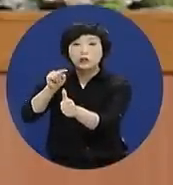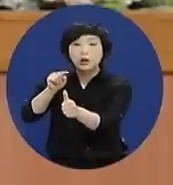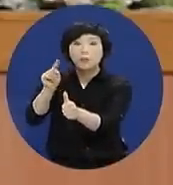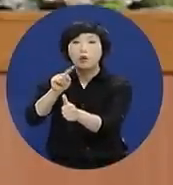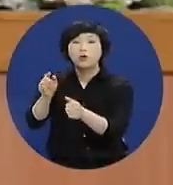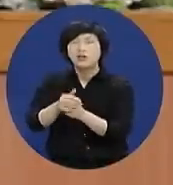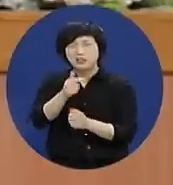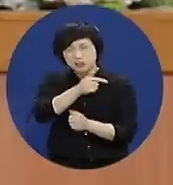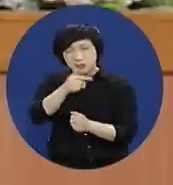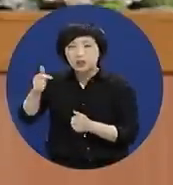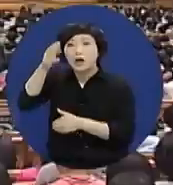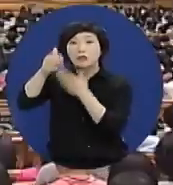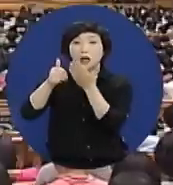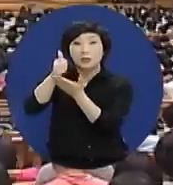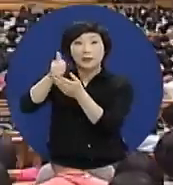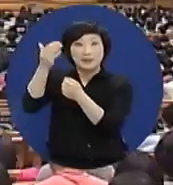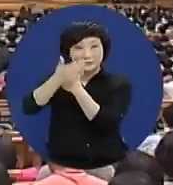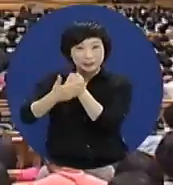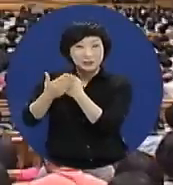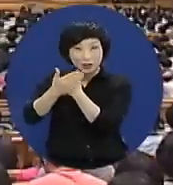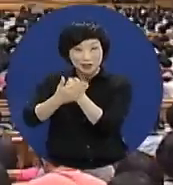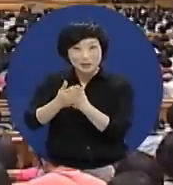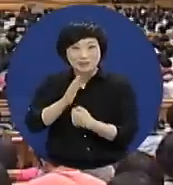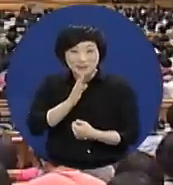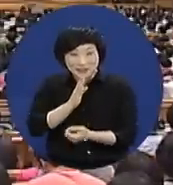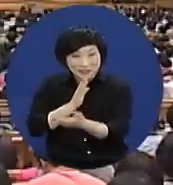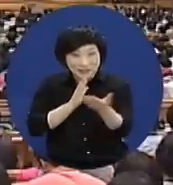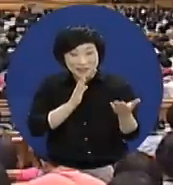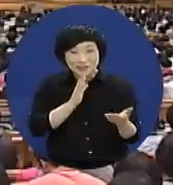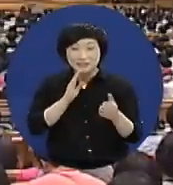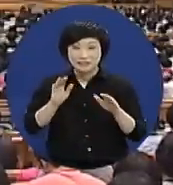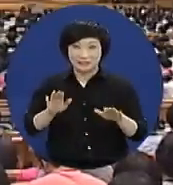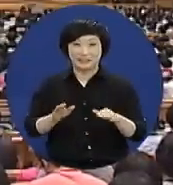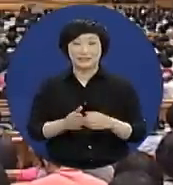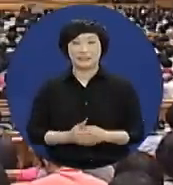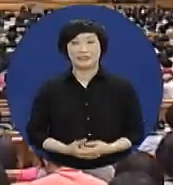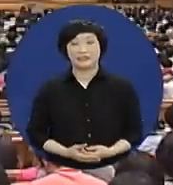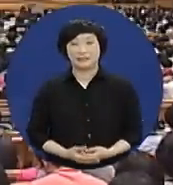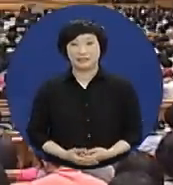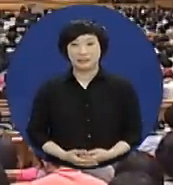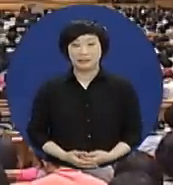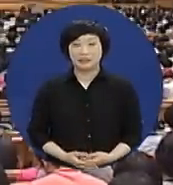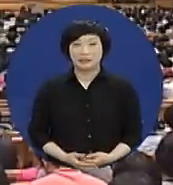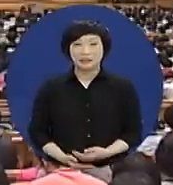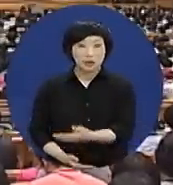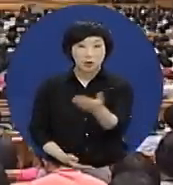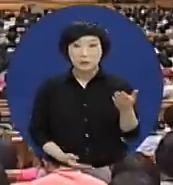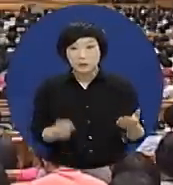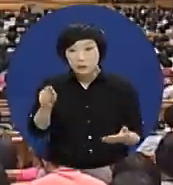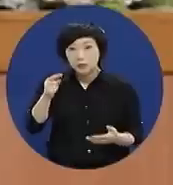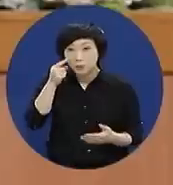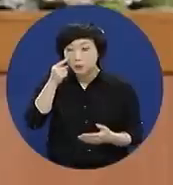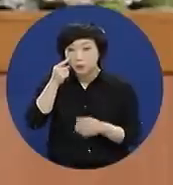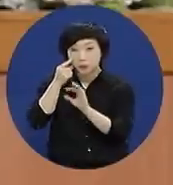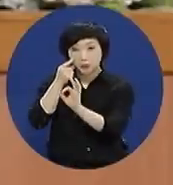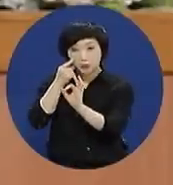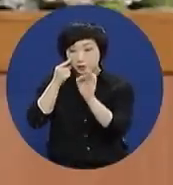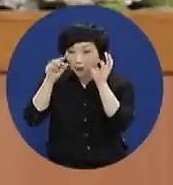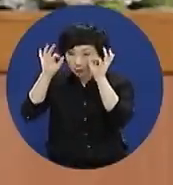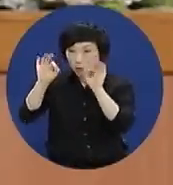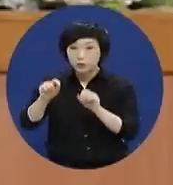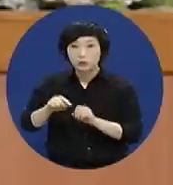大いなる恵みでしょうですからここで見ると人間が何を